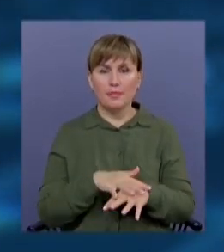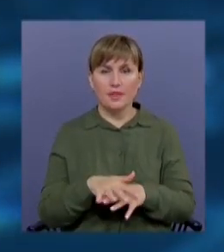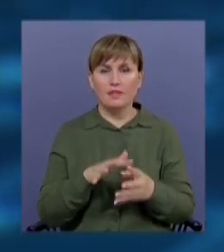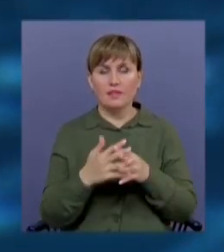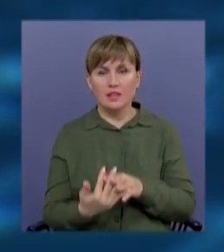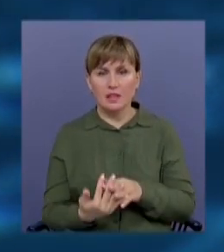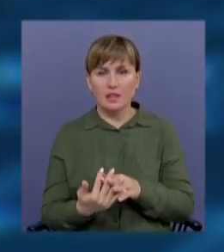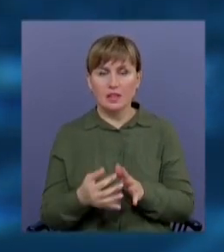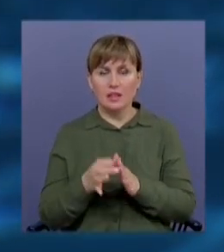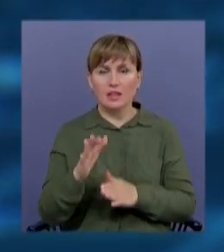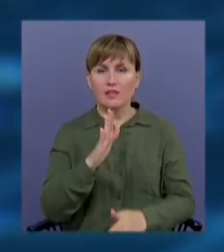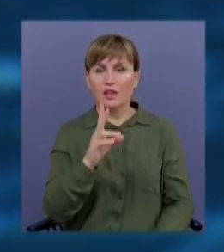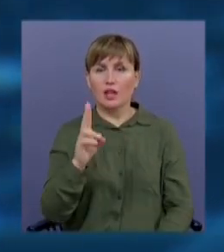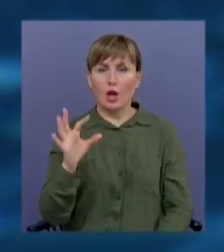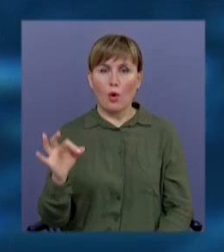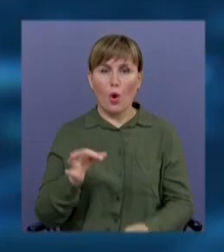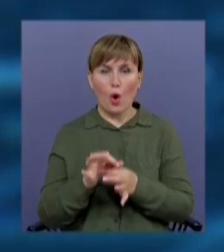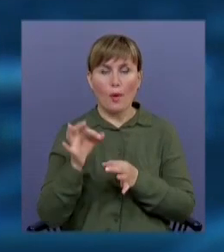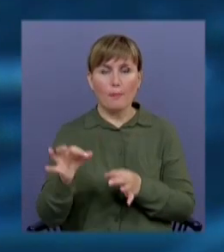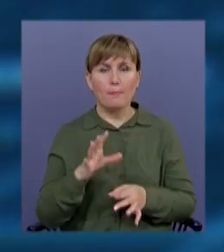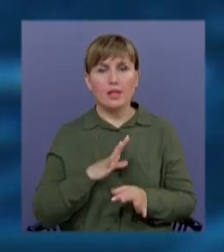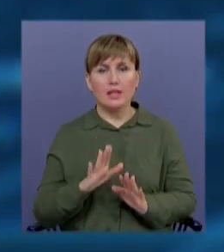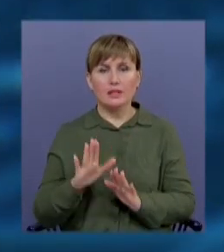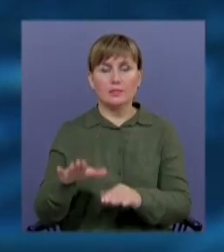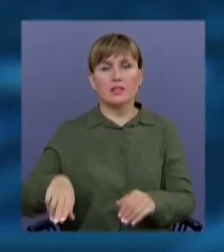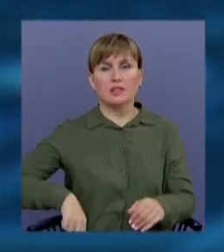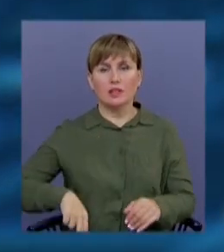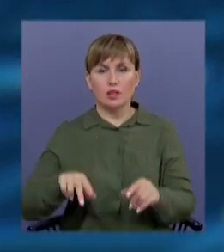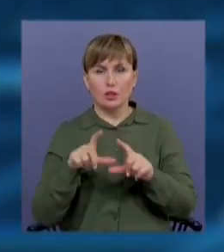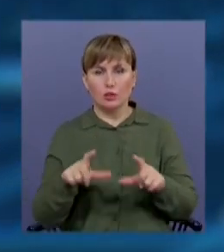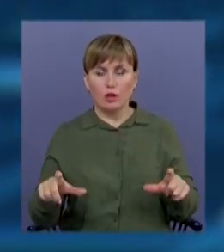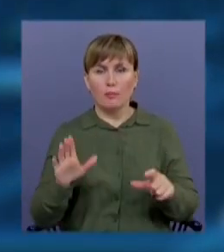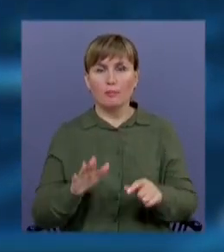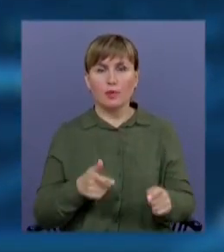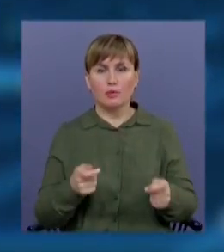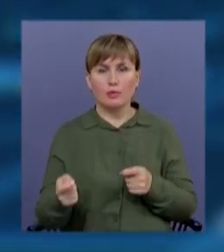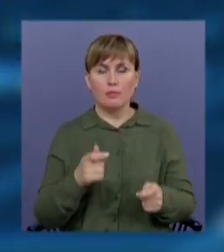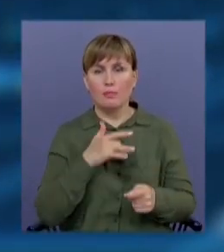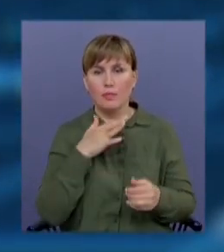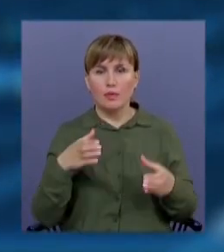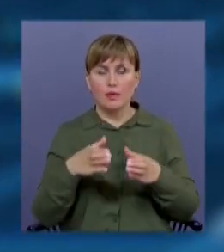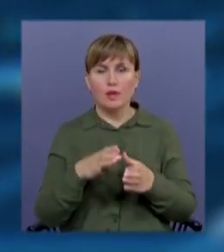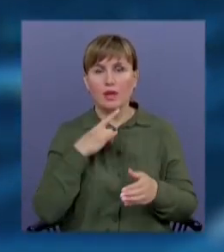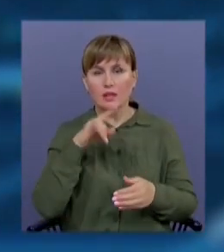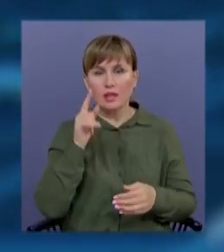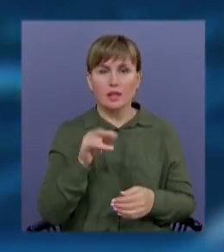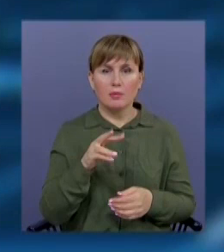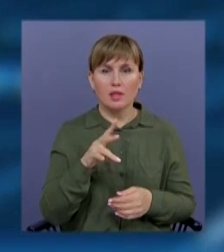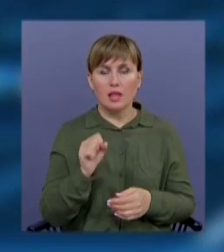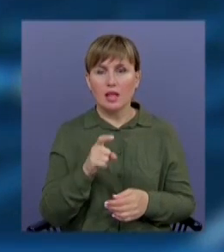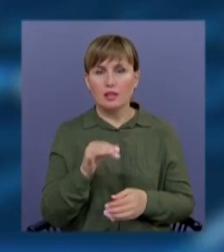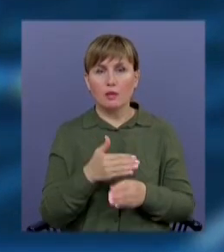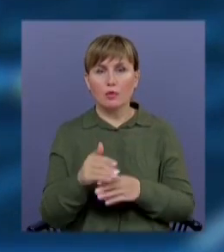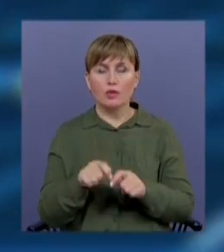селе Урджар Восточно-Казахстанской области. Была заместителем директора школы, затем возглавила многопрофильную казахскую гимназию.